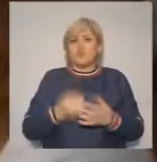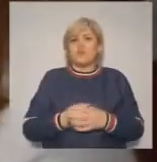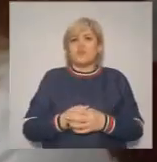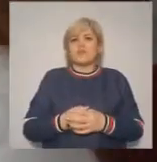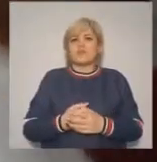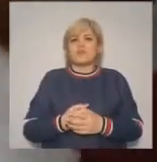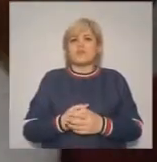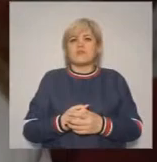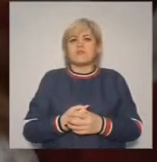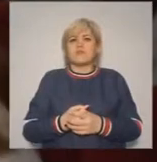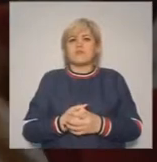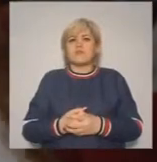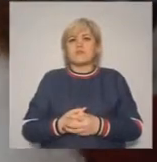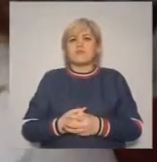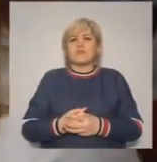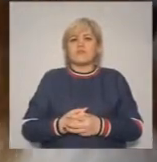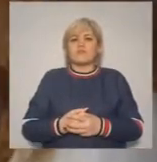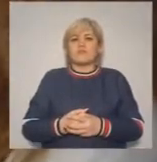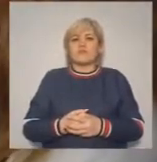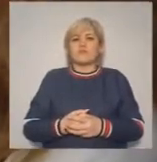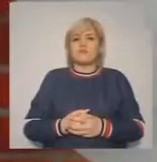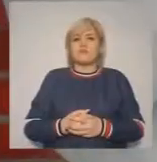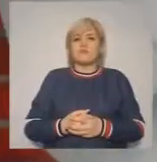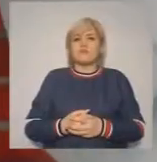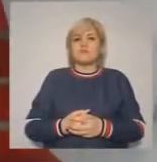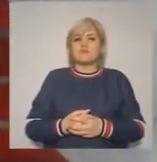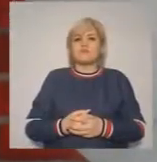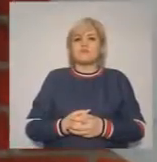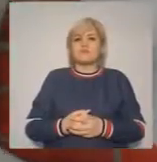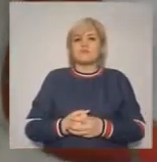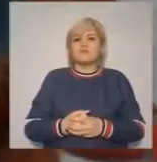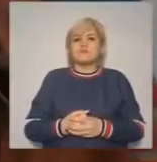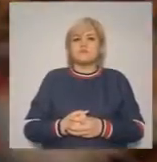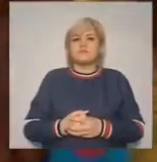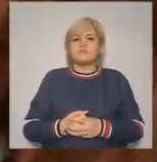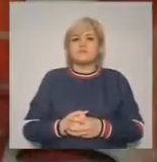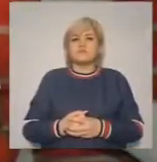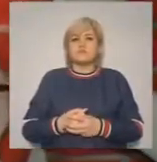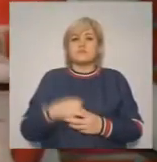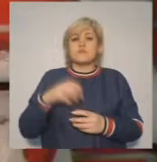Однако, когда из него вылупляется цыпленок, решать судьбу этой добычи становится сложнее.